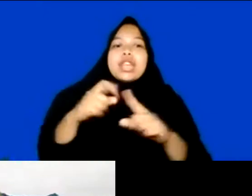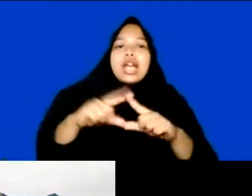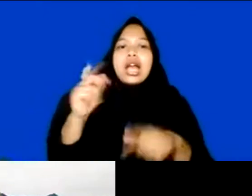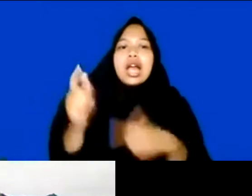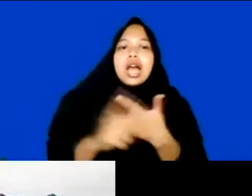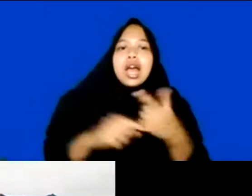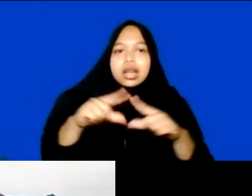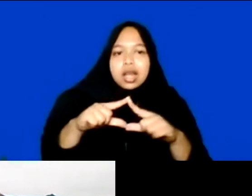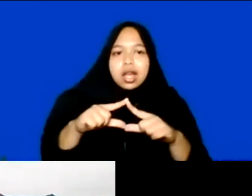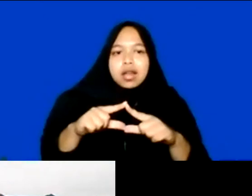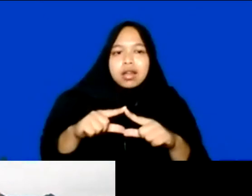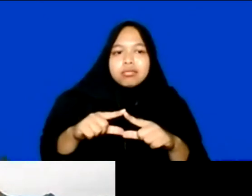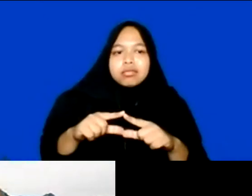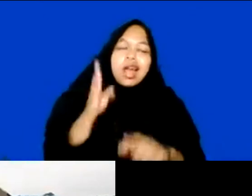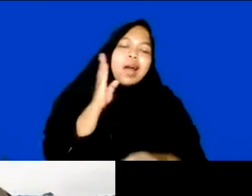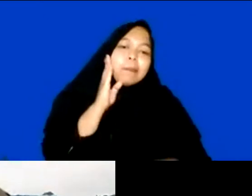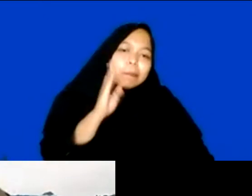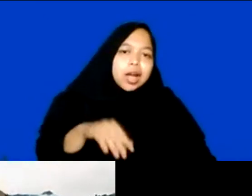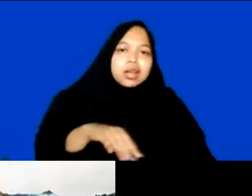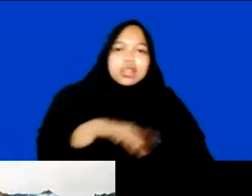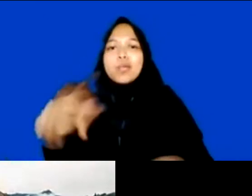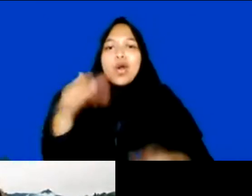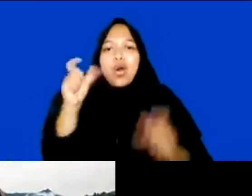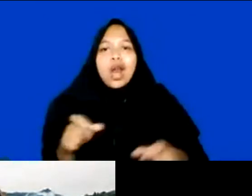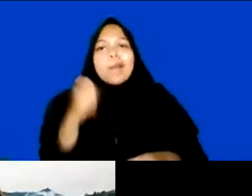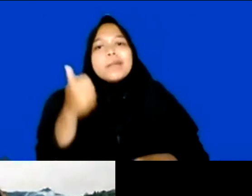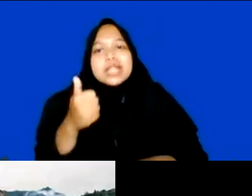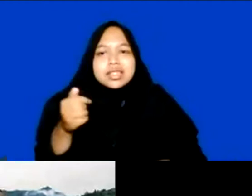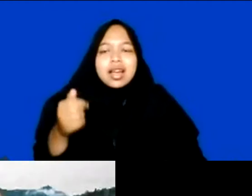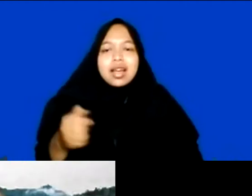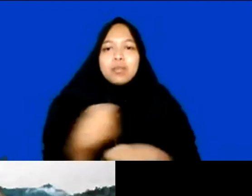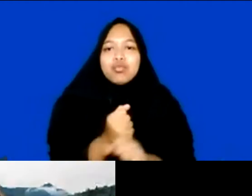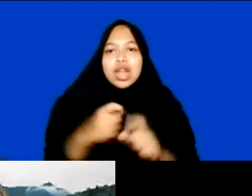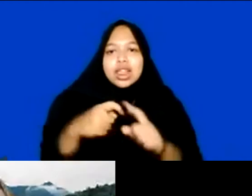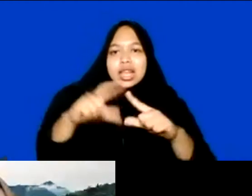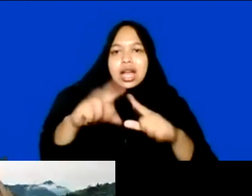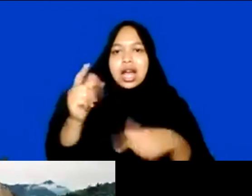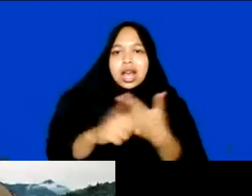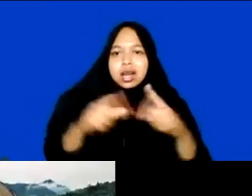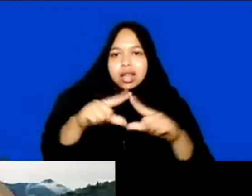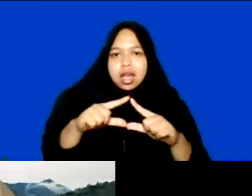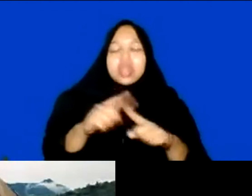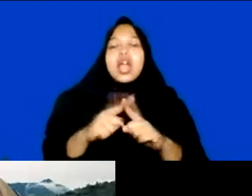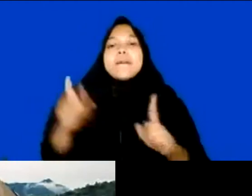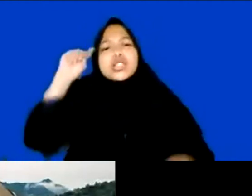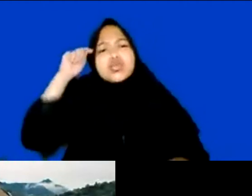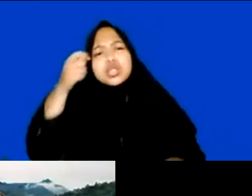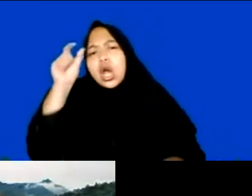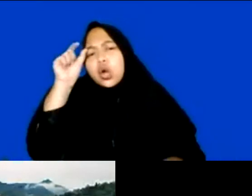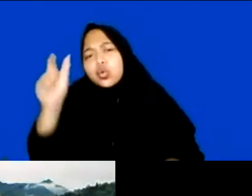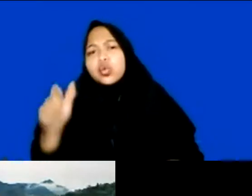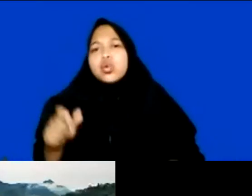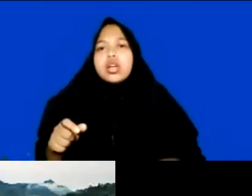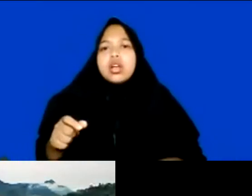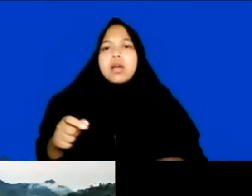bisa membuatnya. Tetapi yang susah justru memasarkannya, karena pesaingnya juga banyak. Bagaimana cara survive